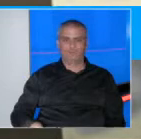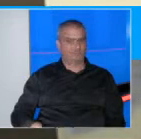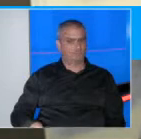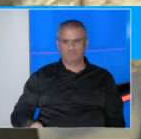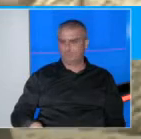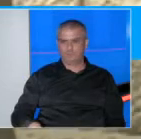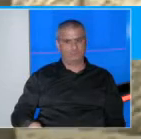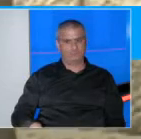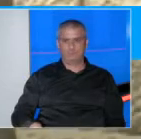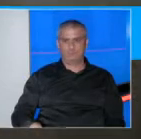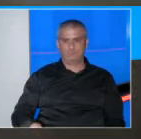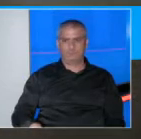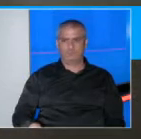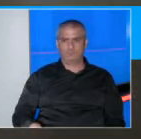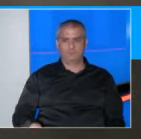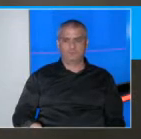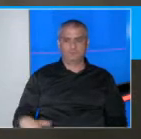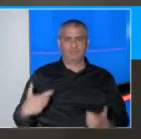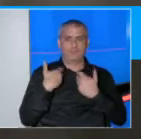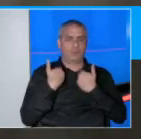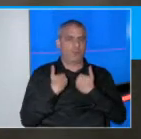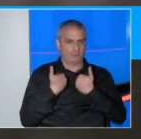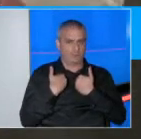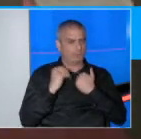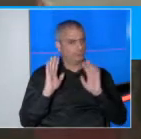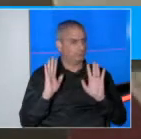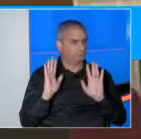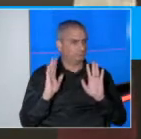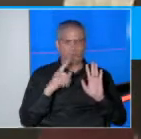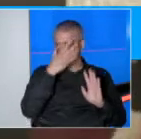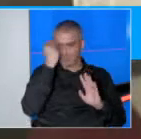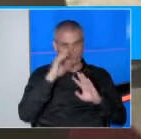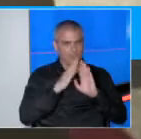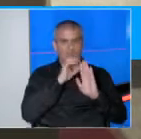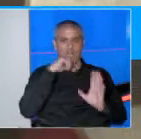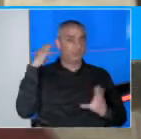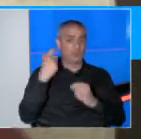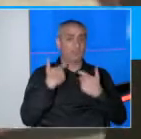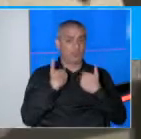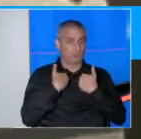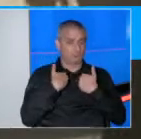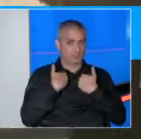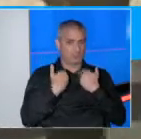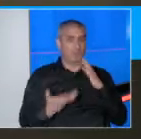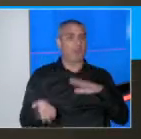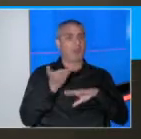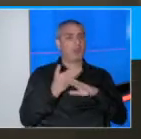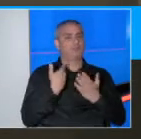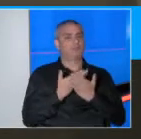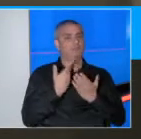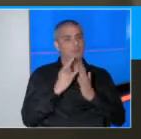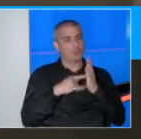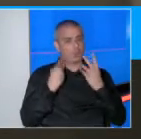בין הדברים, אנחנו מנעו מאיתנו, בוא לא נשכח את כל ההיסטוריה, מנעו מאיתנו לעלות הצעת חוק נוספת,